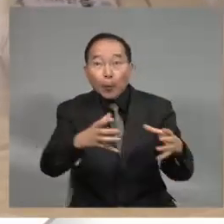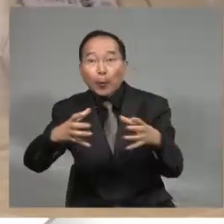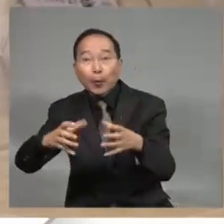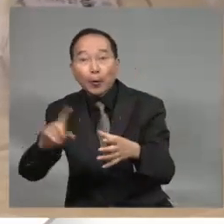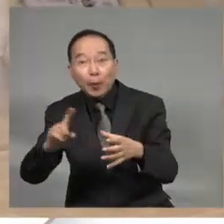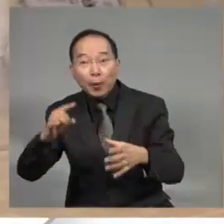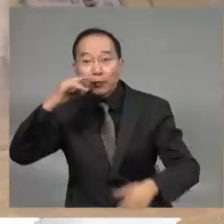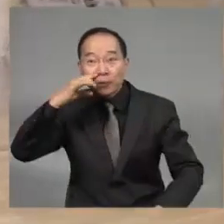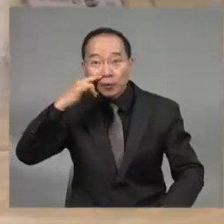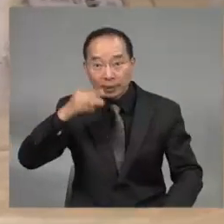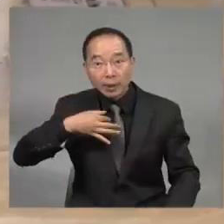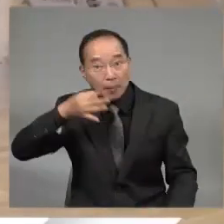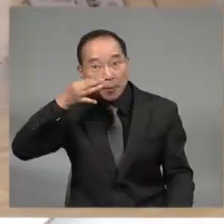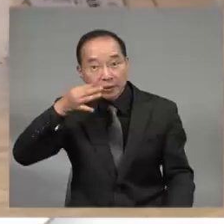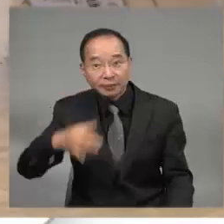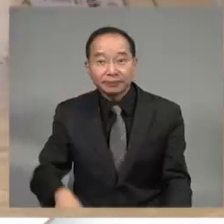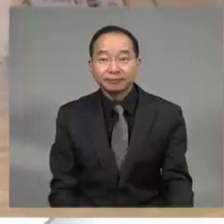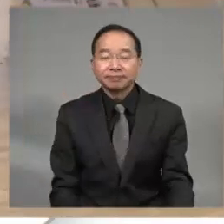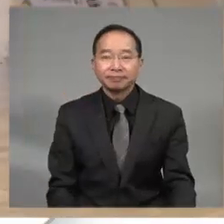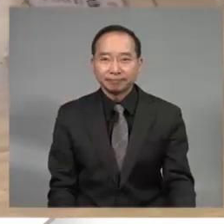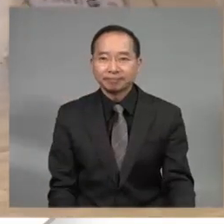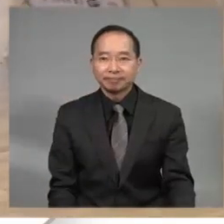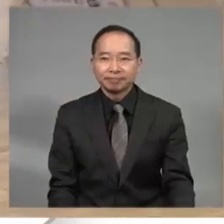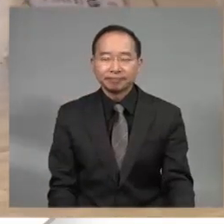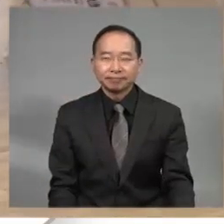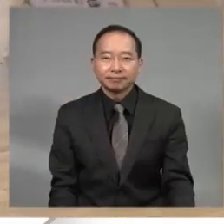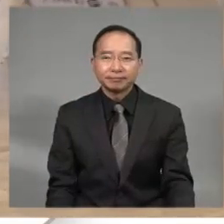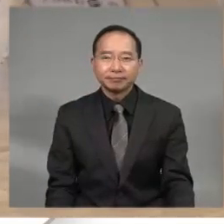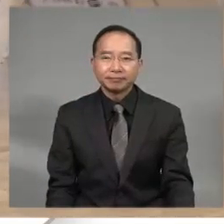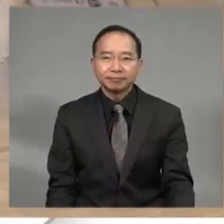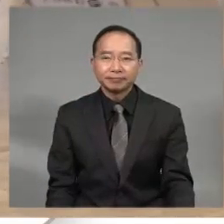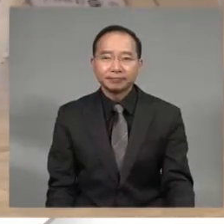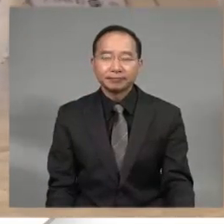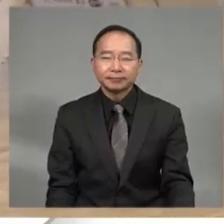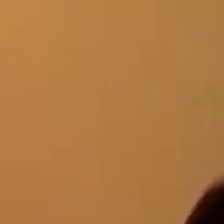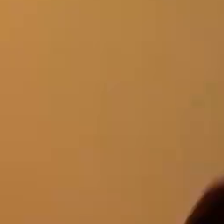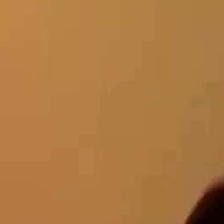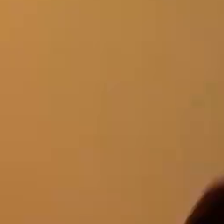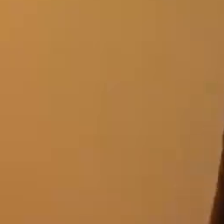함께 지켜보도록 하겠습니다. 인천에서 장나래였습니다.